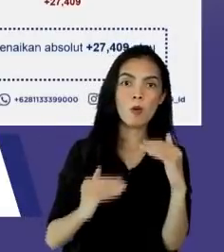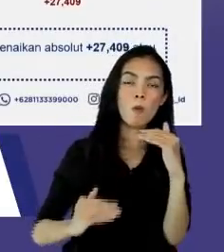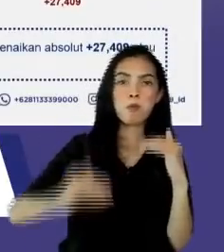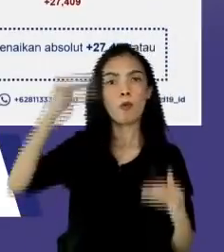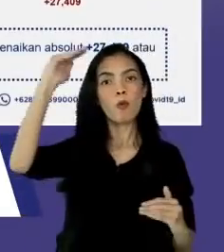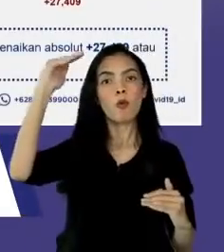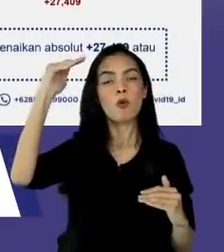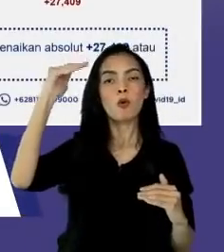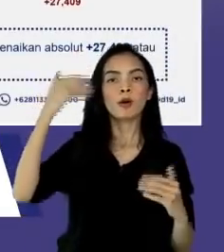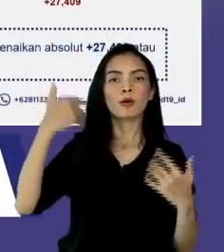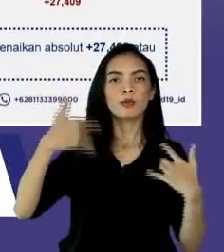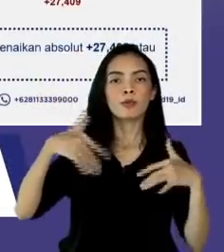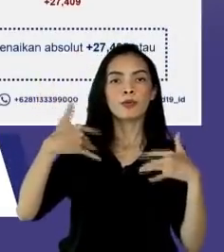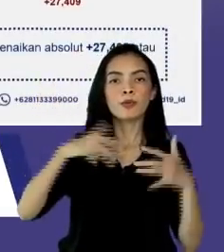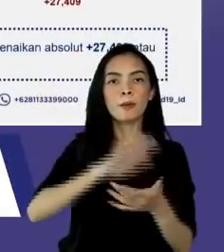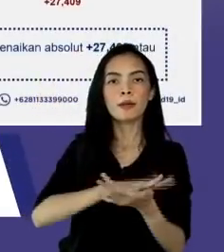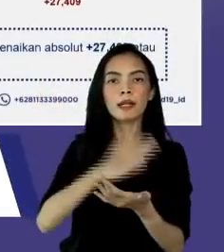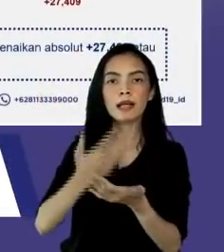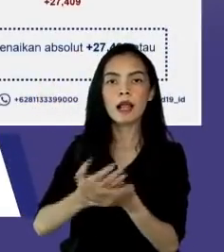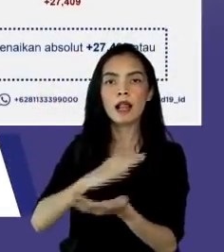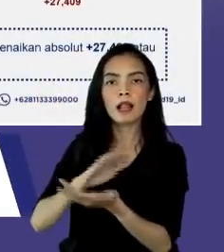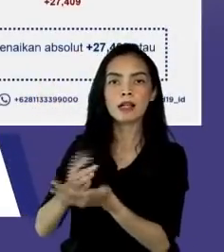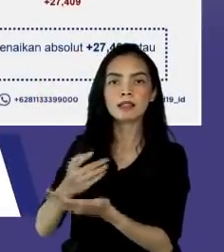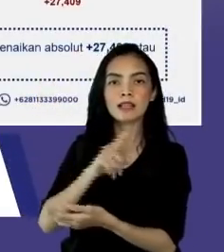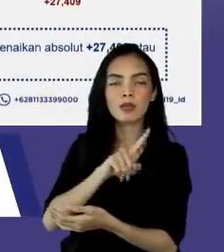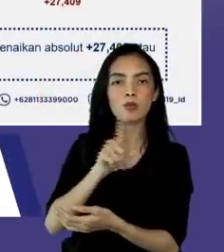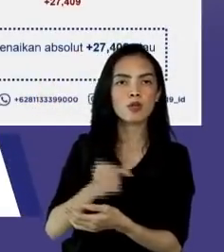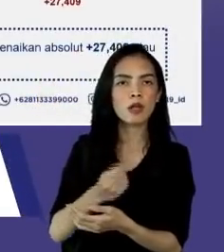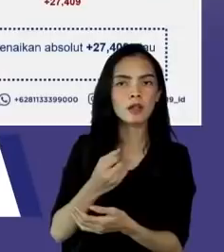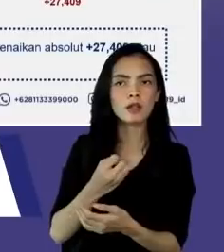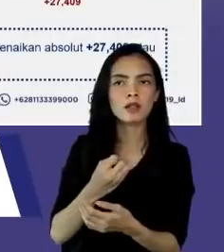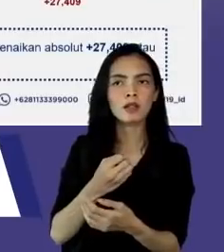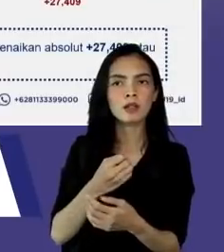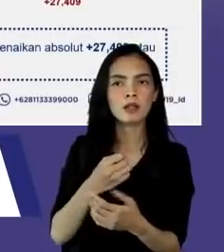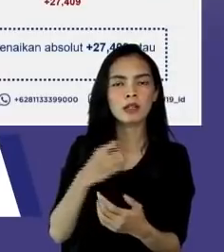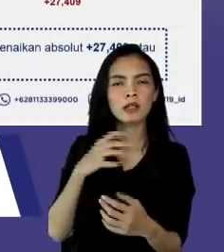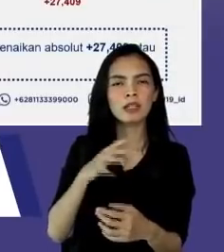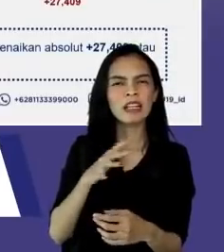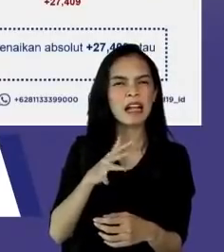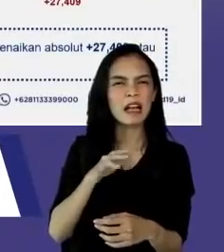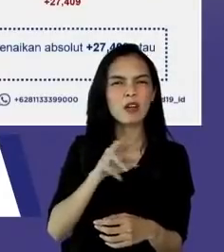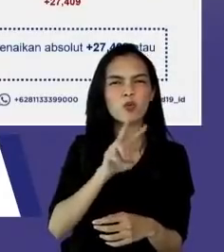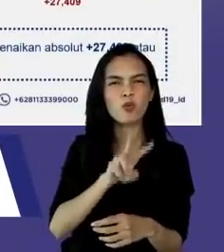terjadi penambahan jumlah kematian bulanan sebesar penambahan absolutnya